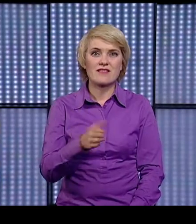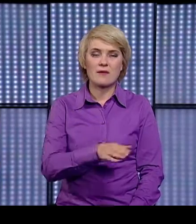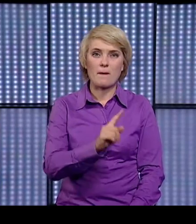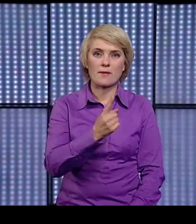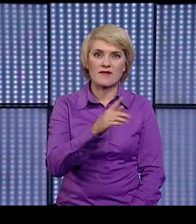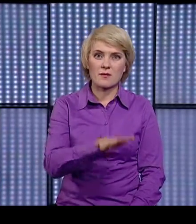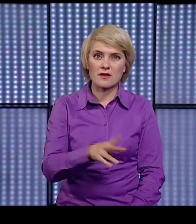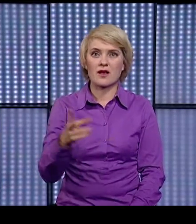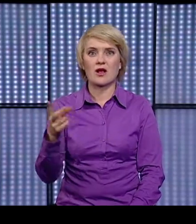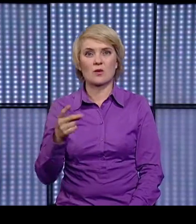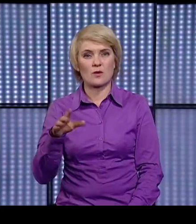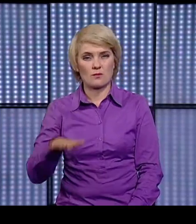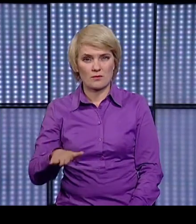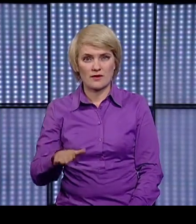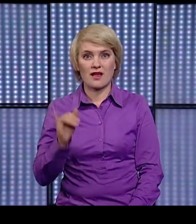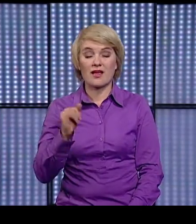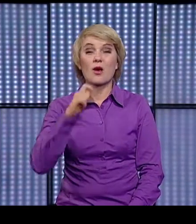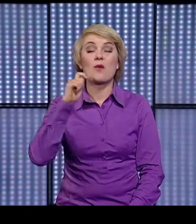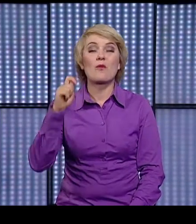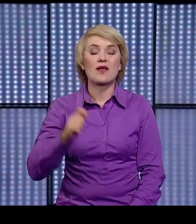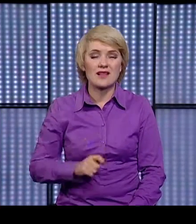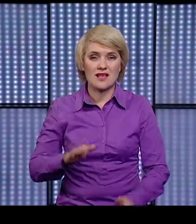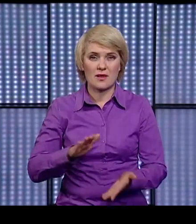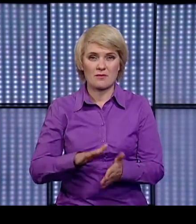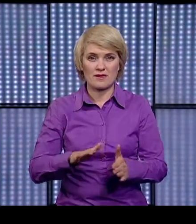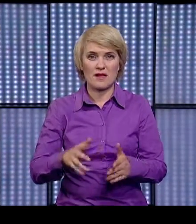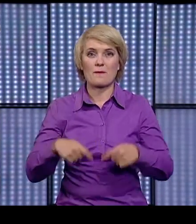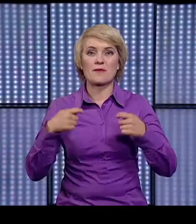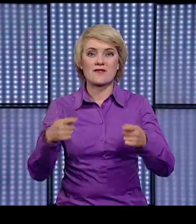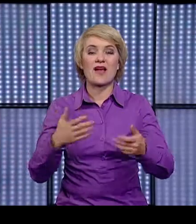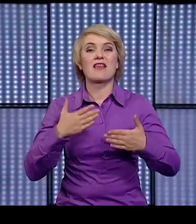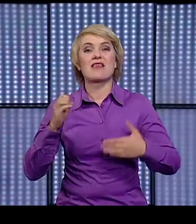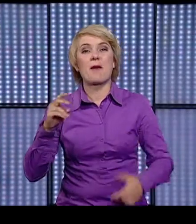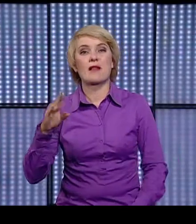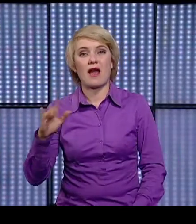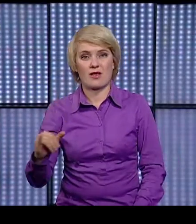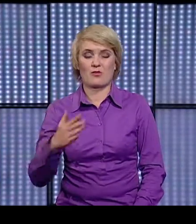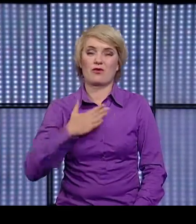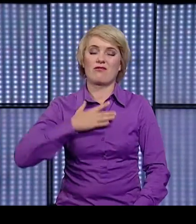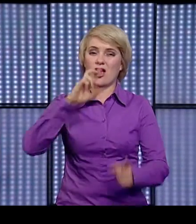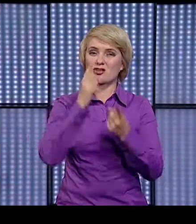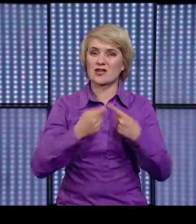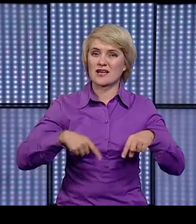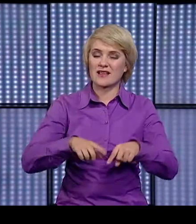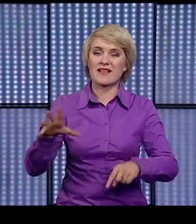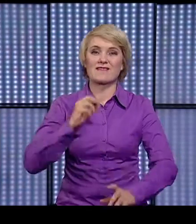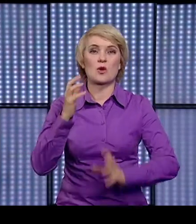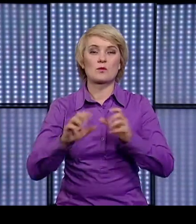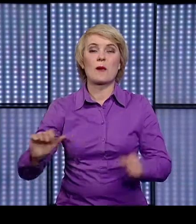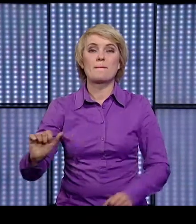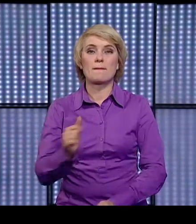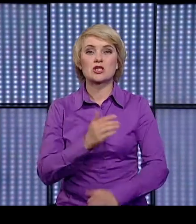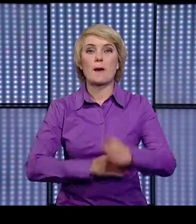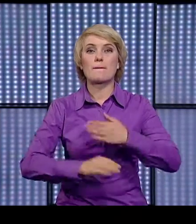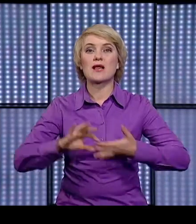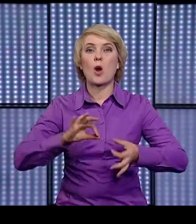ніс саме української байдарки приніс Сергію Ємельянову всій нашій країні та загалом світу перше паралімпійське золото у параканої в